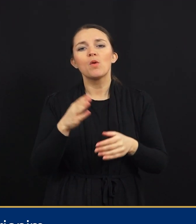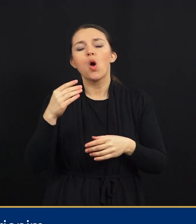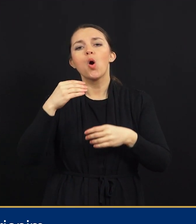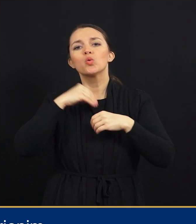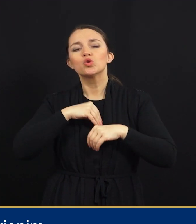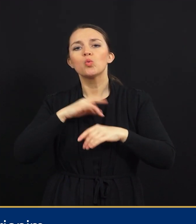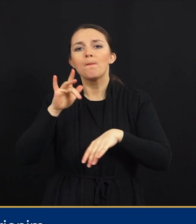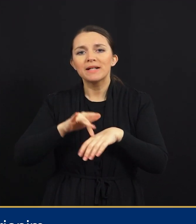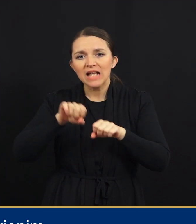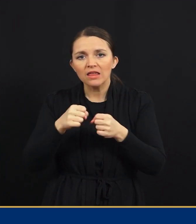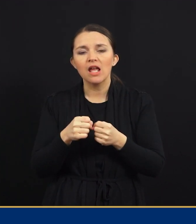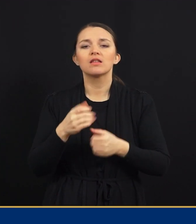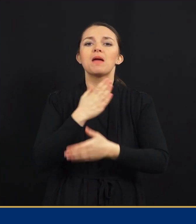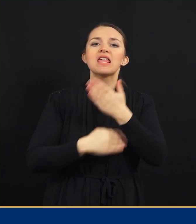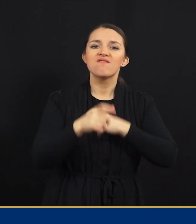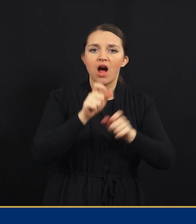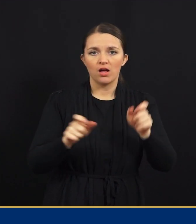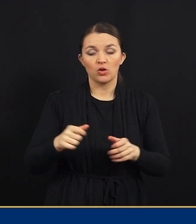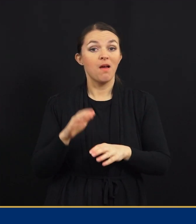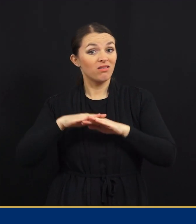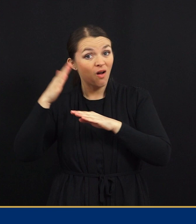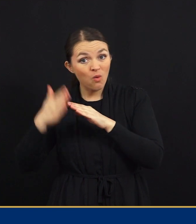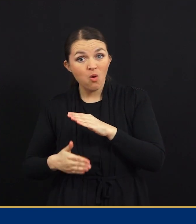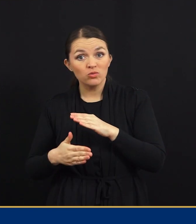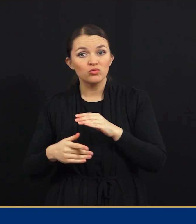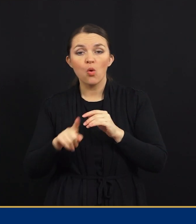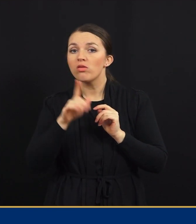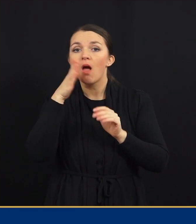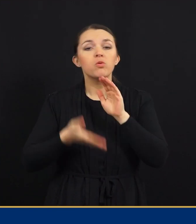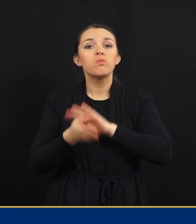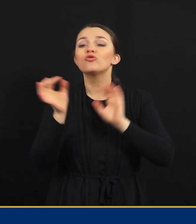prizadetim invalidom. Na koncu jima ne bi ubežal nihče.